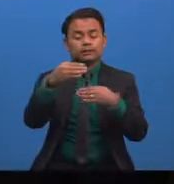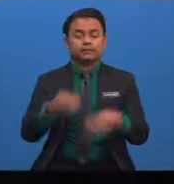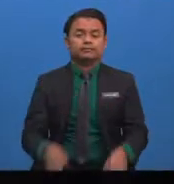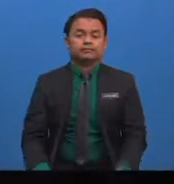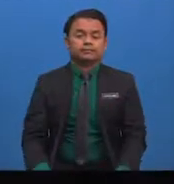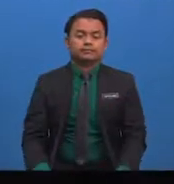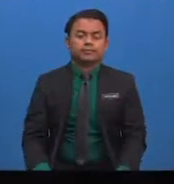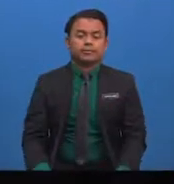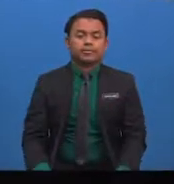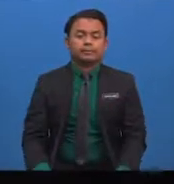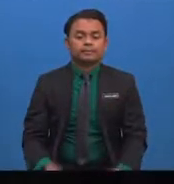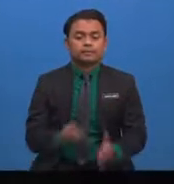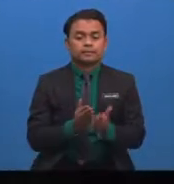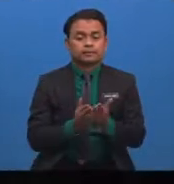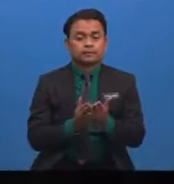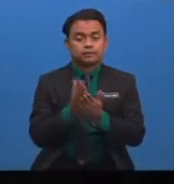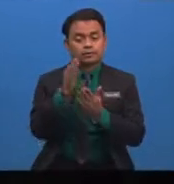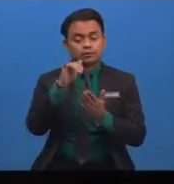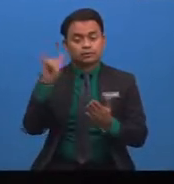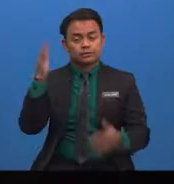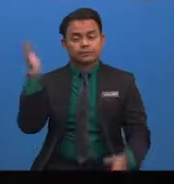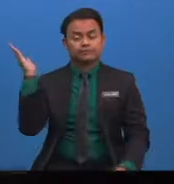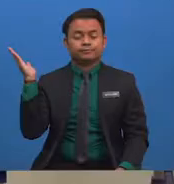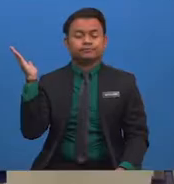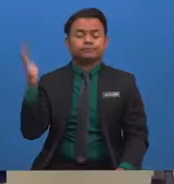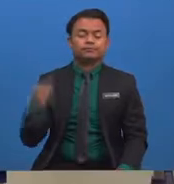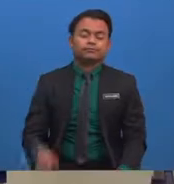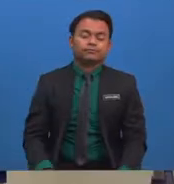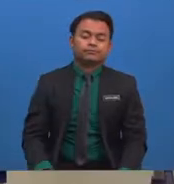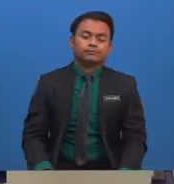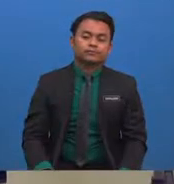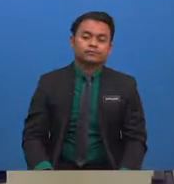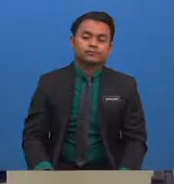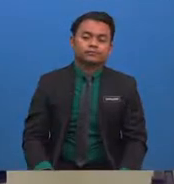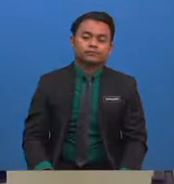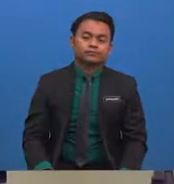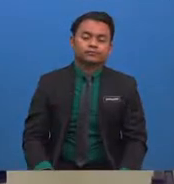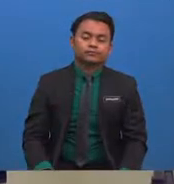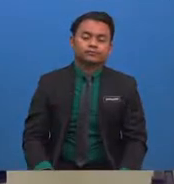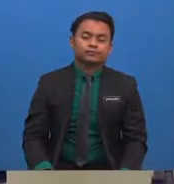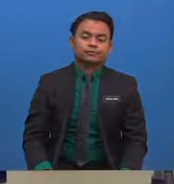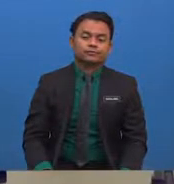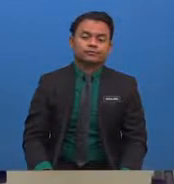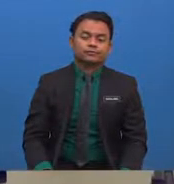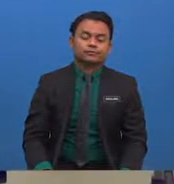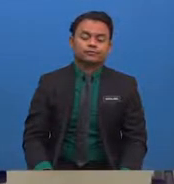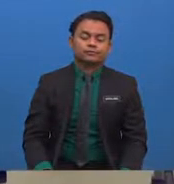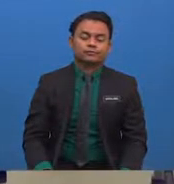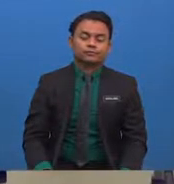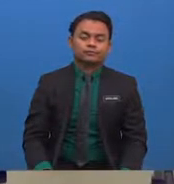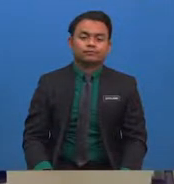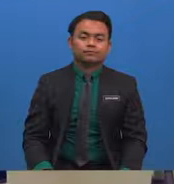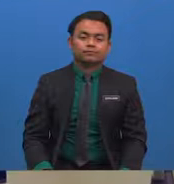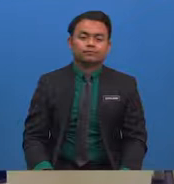1/2 biji timun. Lihat timun yang cikgu pilih. Nampak segar dan berwarna terang,